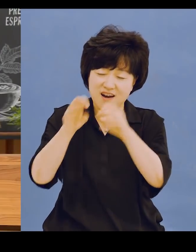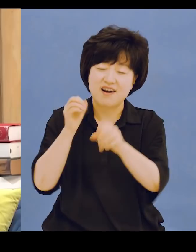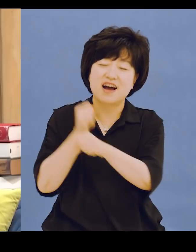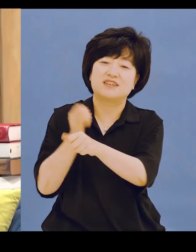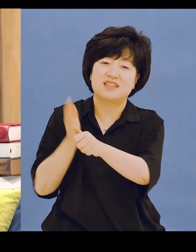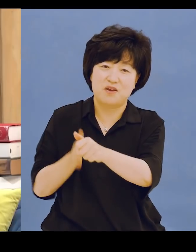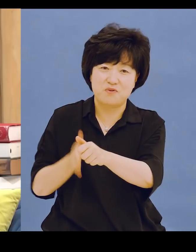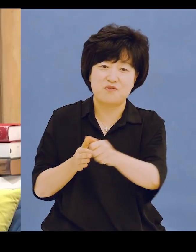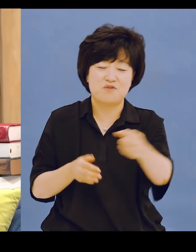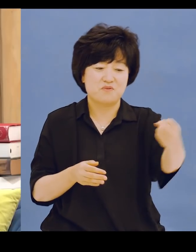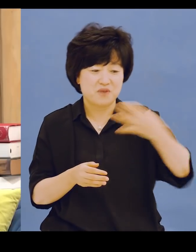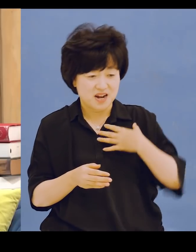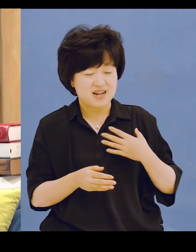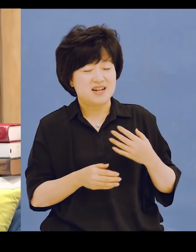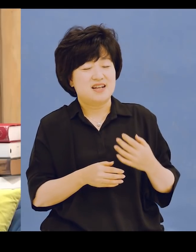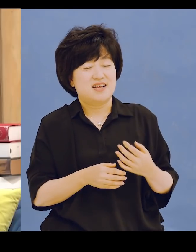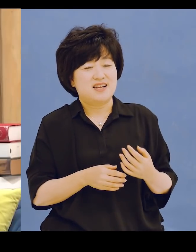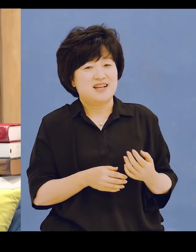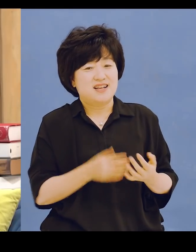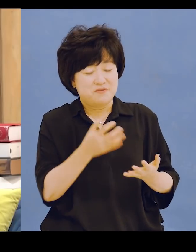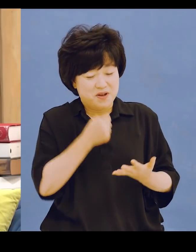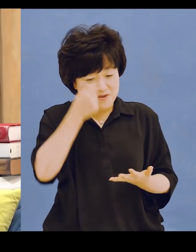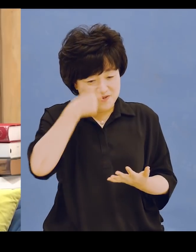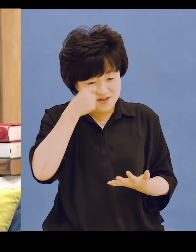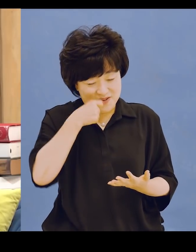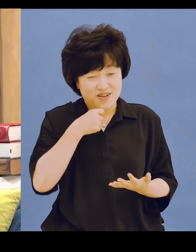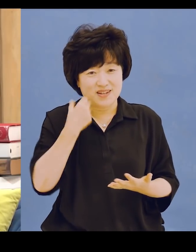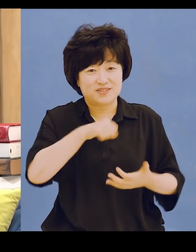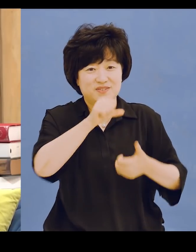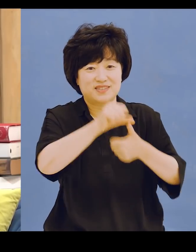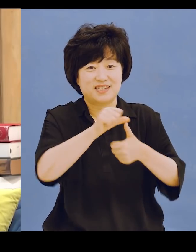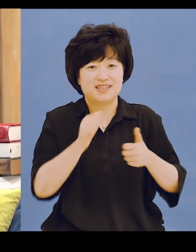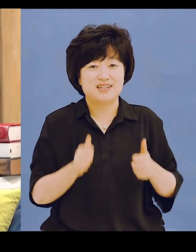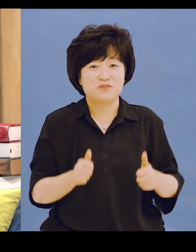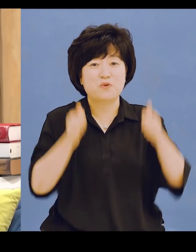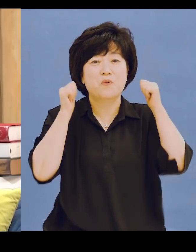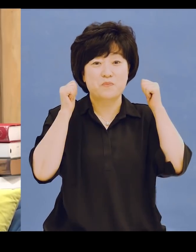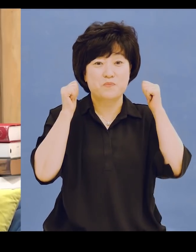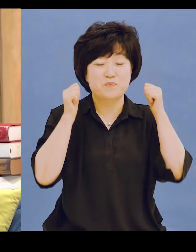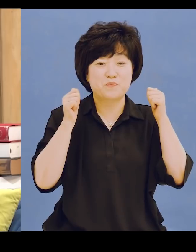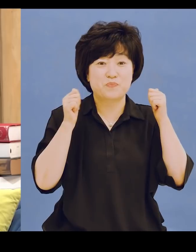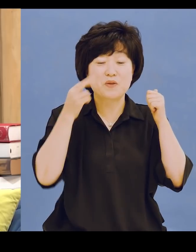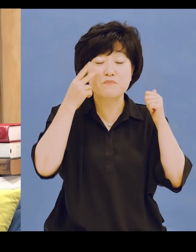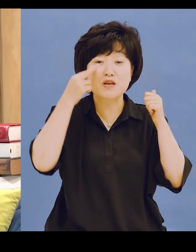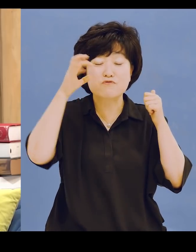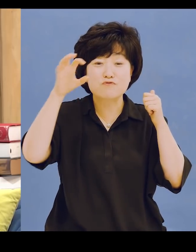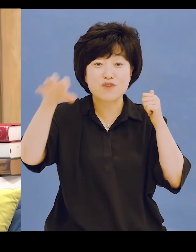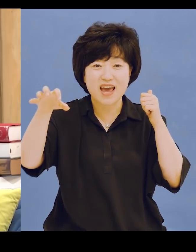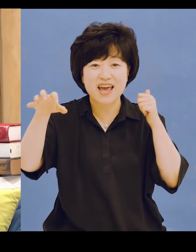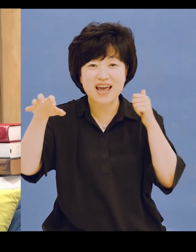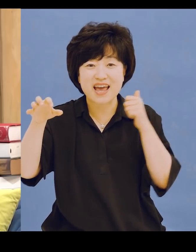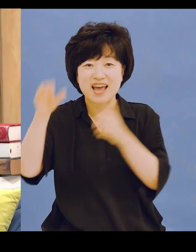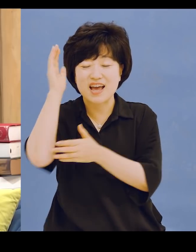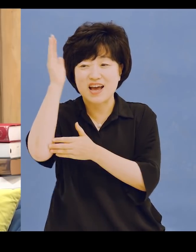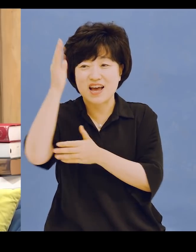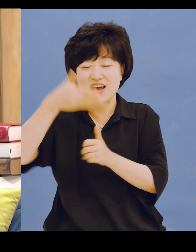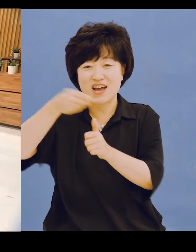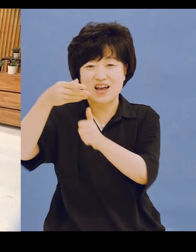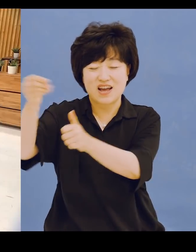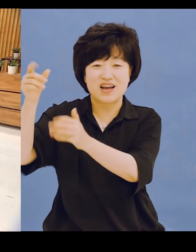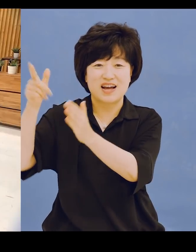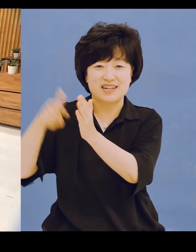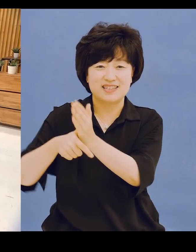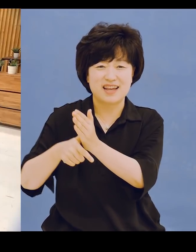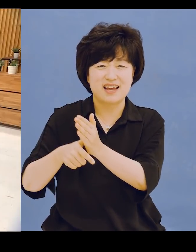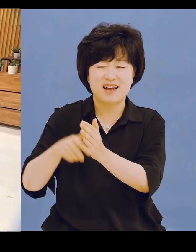메일을 받고는 얼마나 울었는지 모릅니다. 또 큰아이가 졸업을 하는데 네. 미국에서 집회 중이라서 제가 가지를 못했어요.